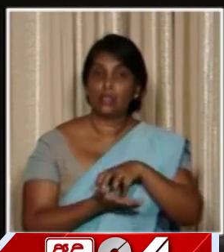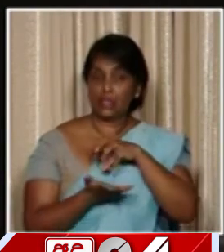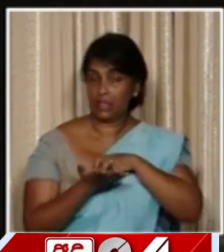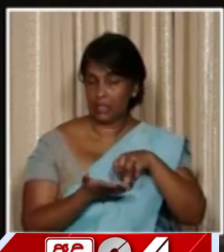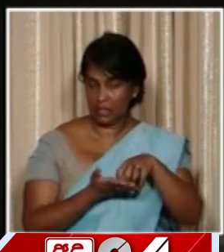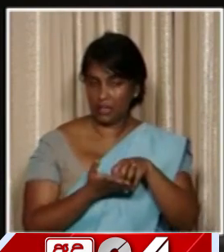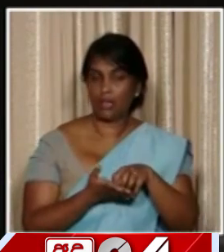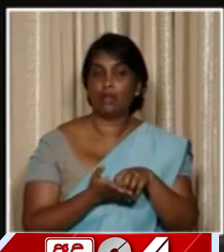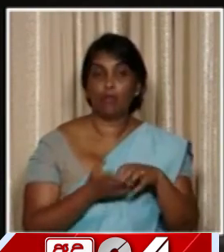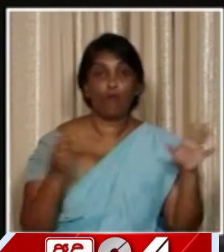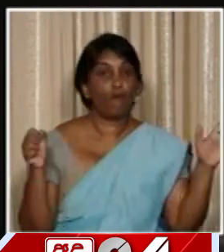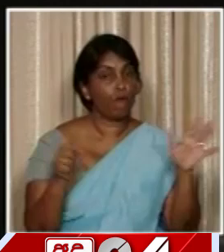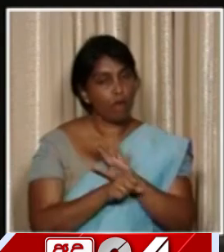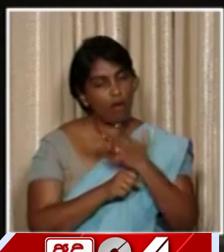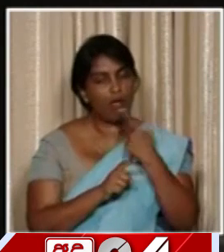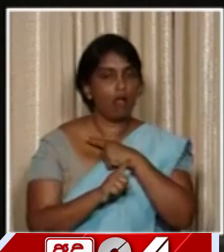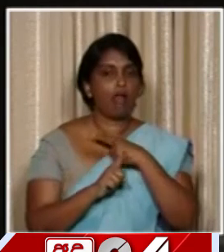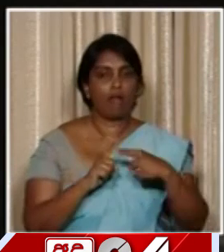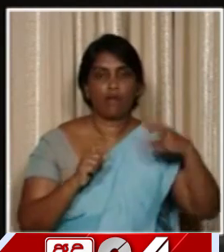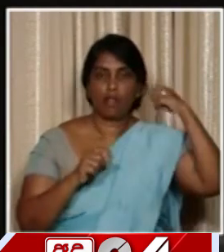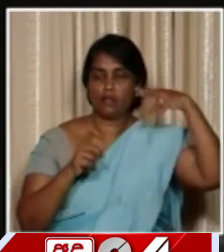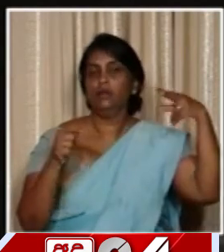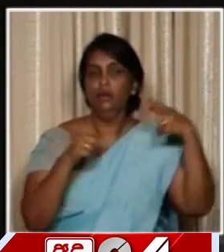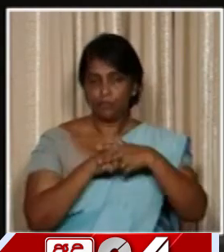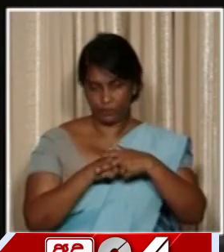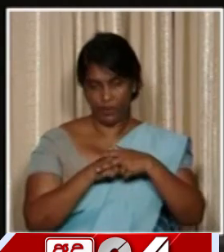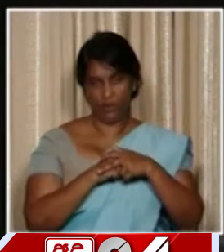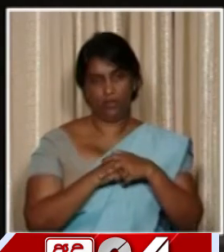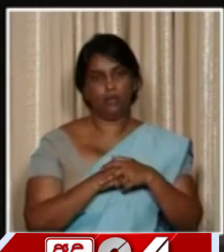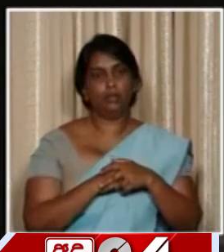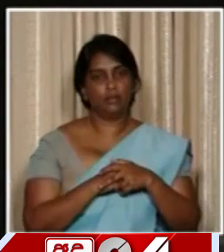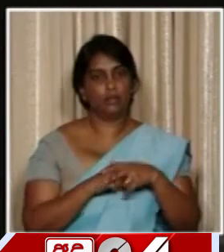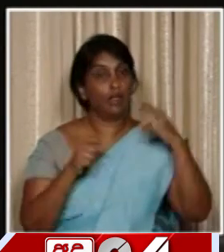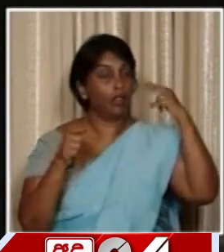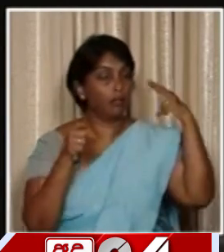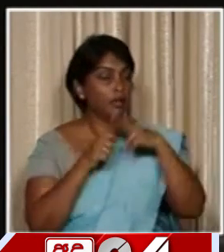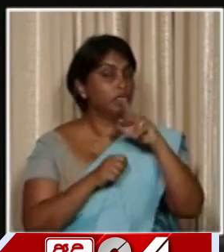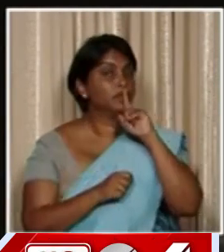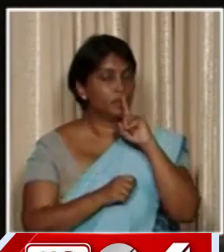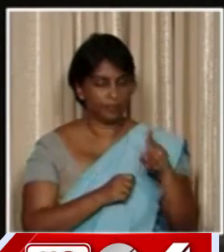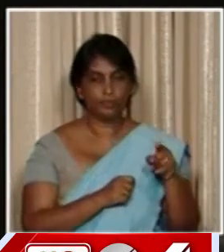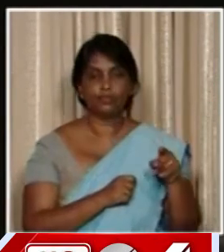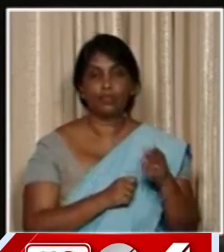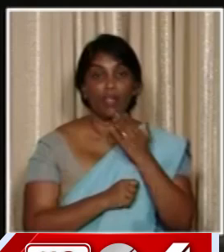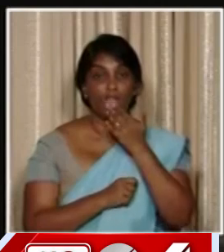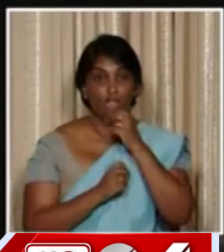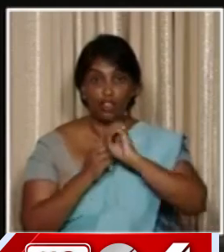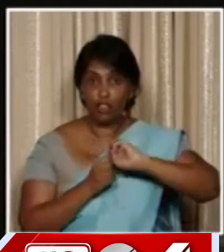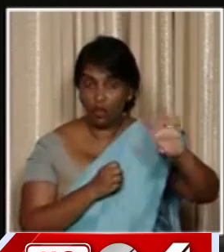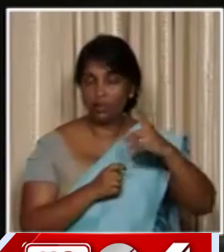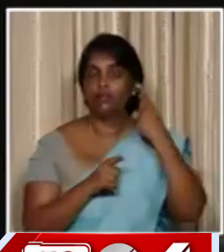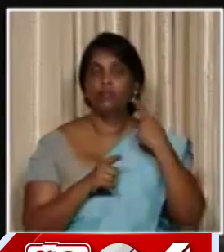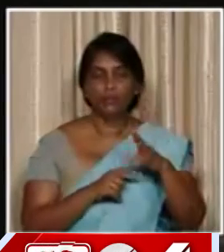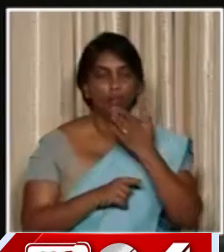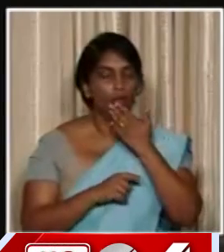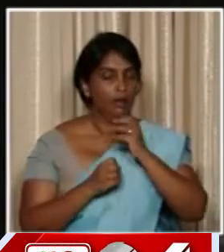දිස්ත්‍රික්කවල පූර්ණ වශයෙන් හෝ අර්ධ වශයෙන් අපිට කප්පාදු කරන්න සිද්ධ වෙනවා කියන එක. ඒ කප්පාදු කරන්න සිද්ධ වෙනවා කියලා කිව්වේ අපි ජලය නිකුත් කරොත් පමණයි. අපි